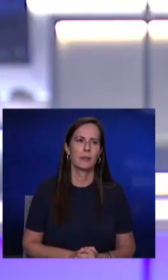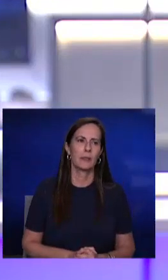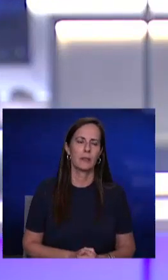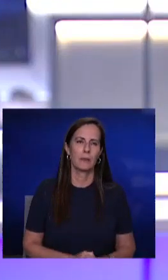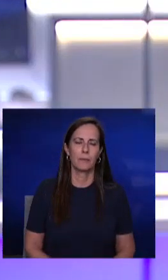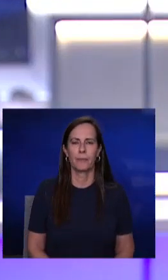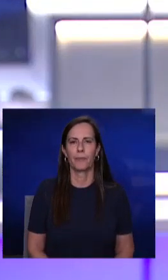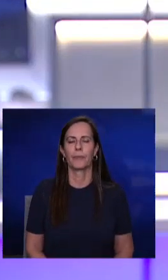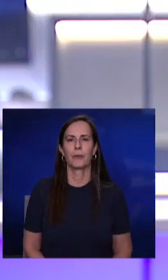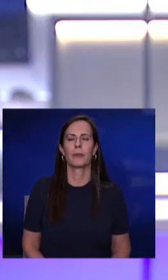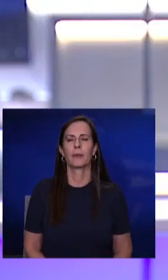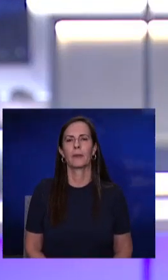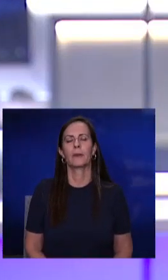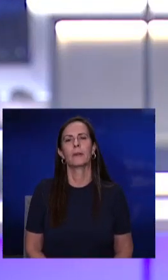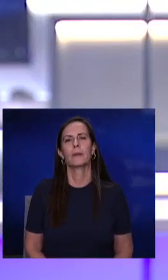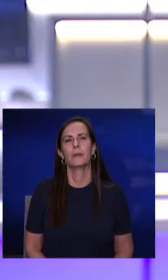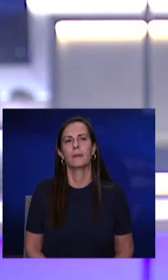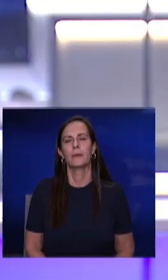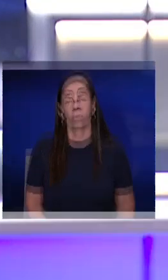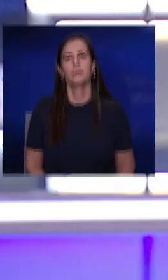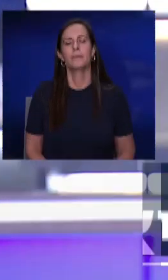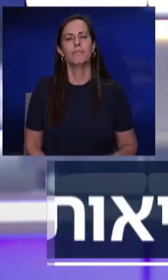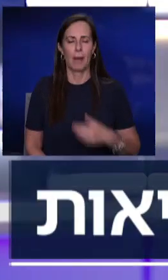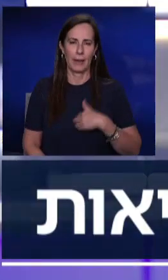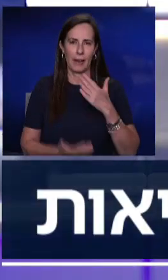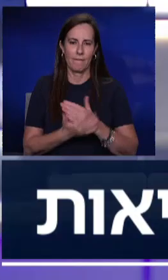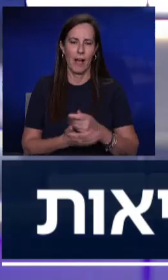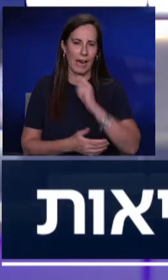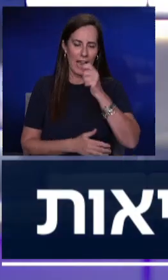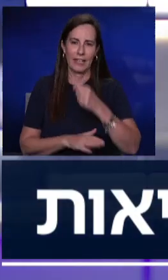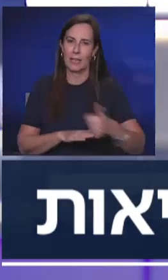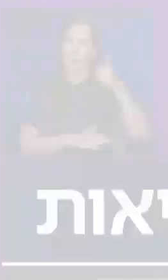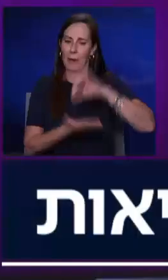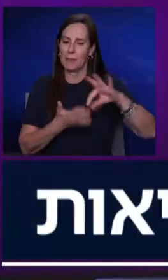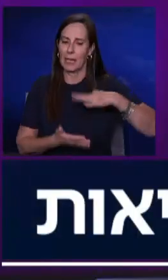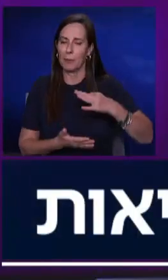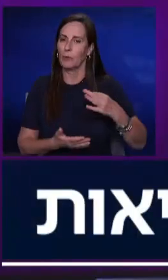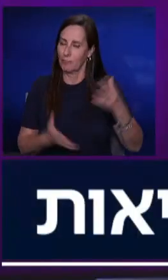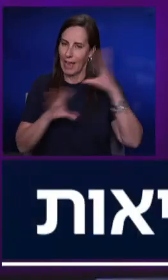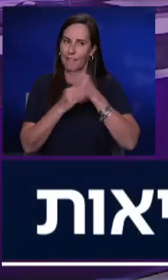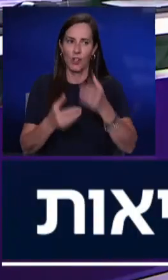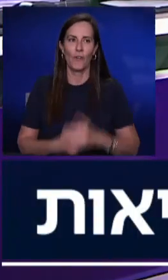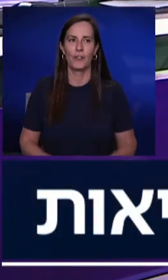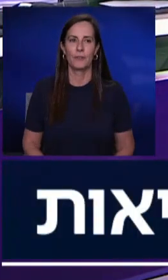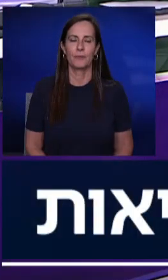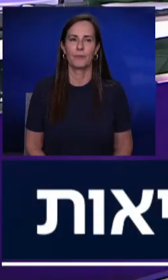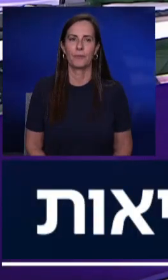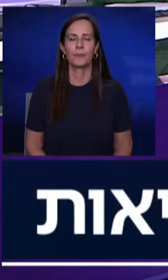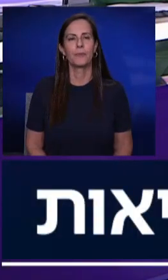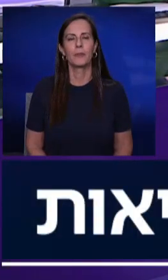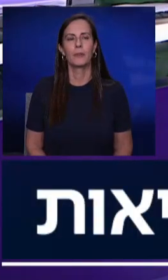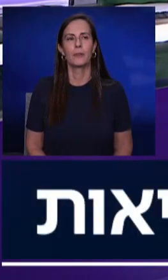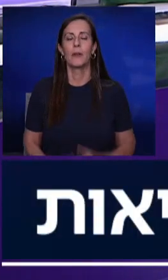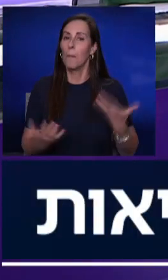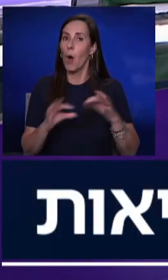לפני זמן קצר ראיינתי כאן באולפן את מנכ"ל משרד הבריאות נחמן אש. ערב טוב. ערב טוב, רומי. טוב, בוא נתחיל מהעניין.